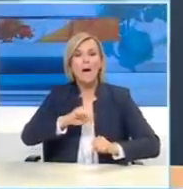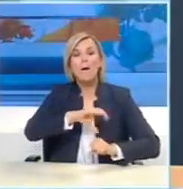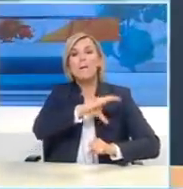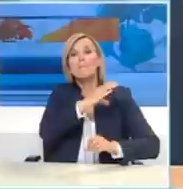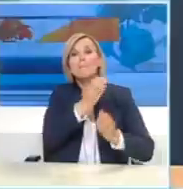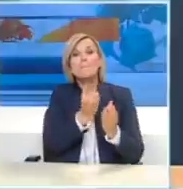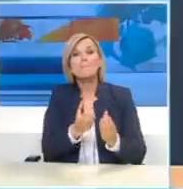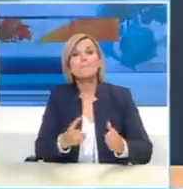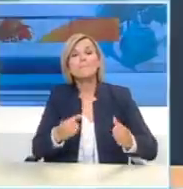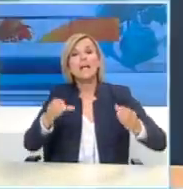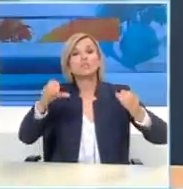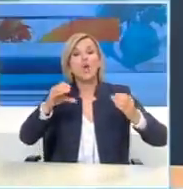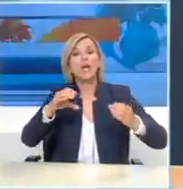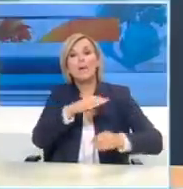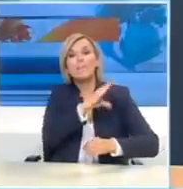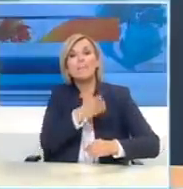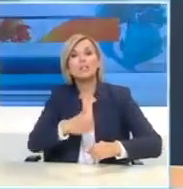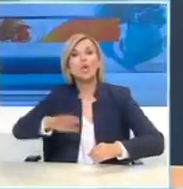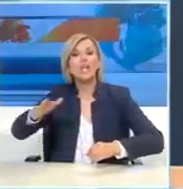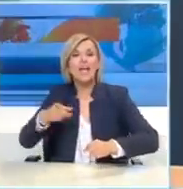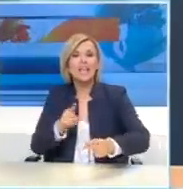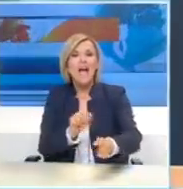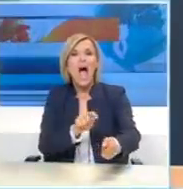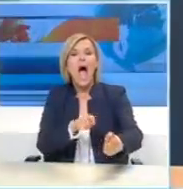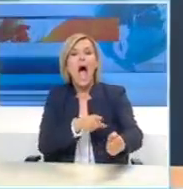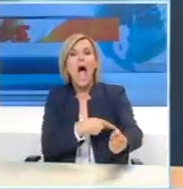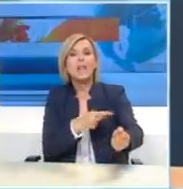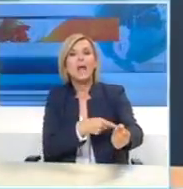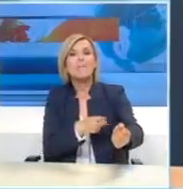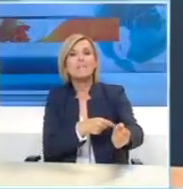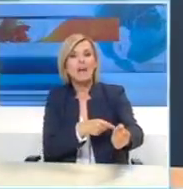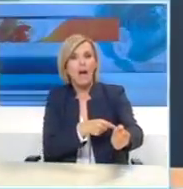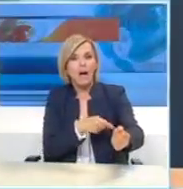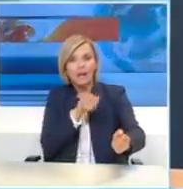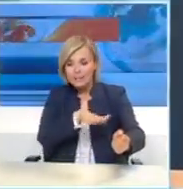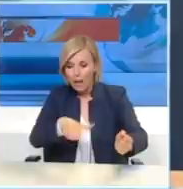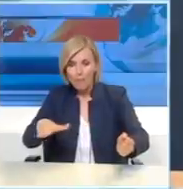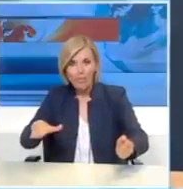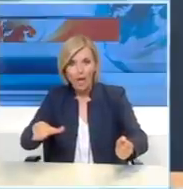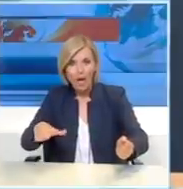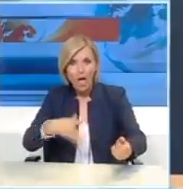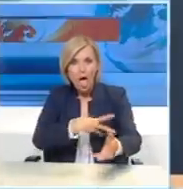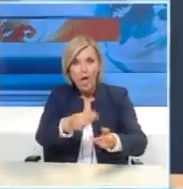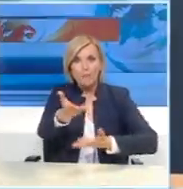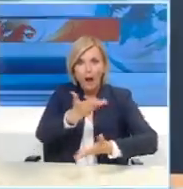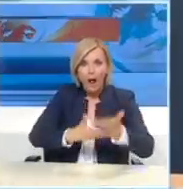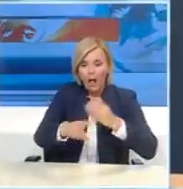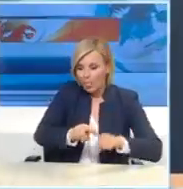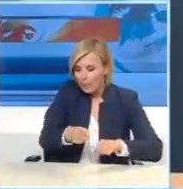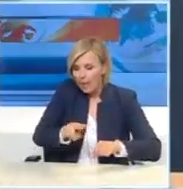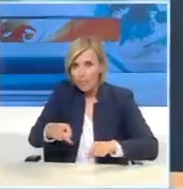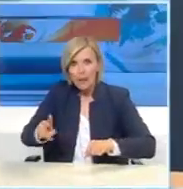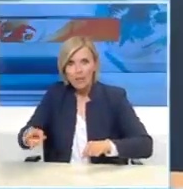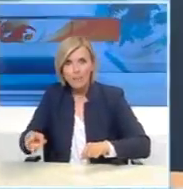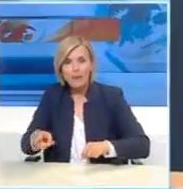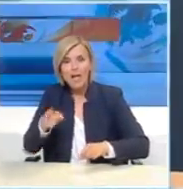Συνοδός Παιδιού βγήκε θετική στην COVID-19. Εκείνη την ημέρα μεταγγίστηκαν 100 ασθενείς σε μικρή απόσταση ο ένας από τον άλλον. Γίνονται έλεγχοι